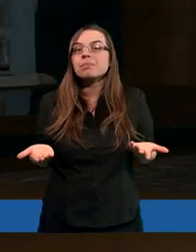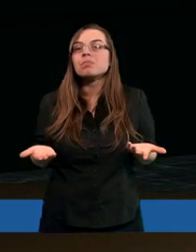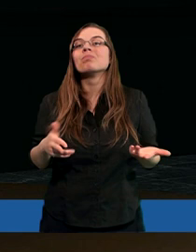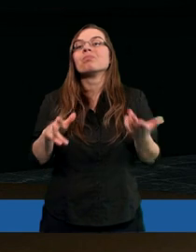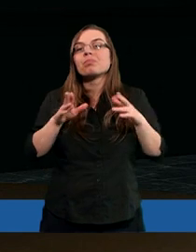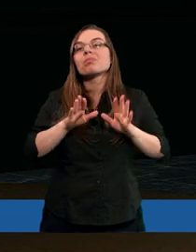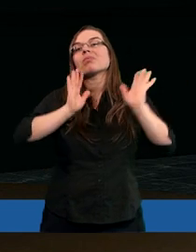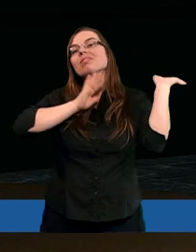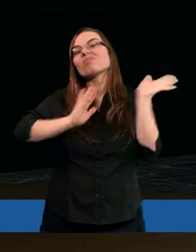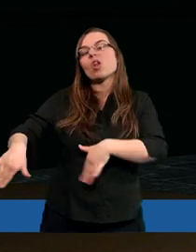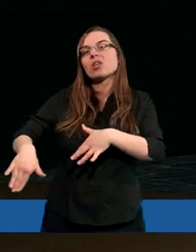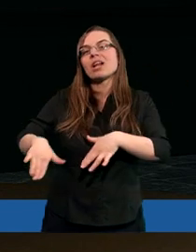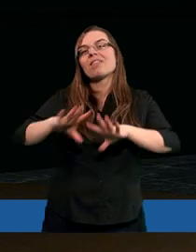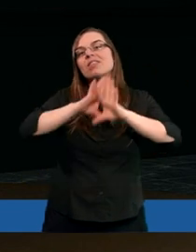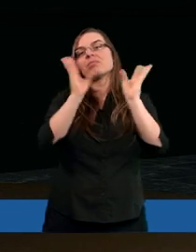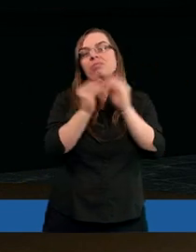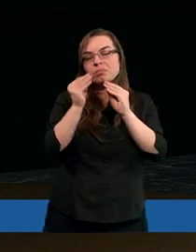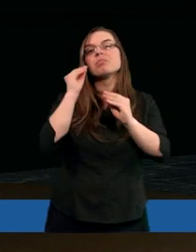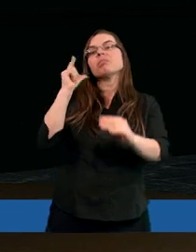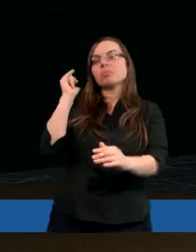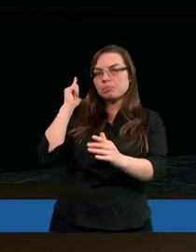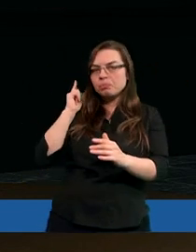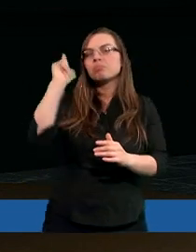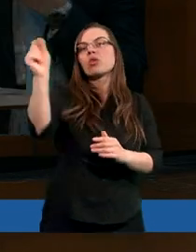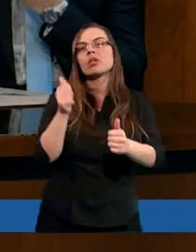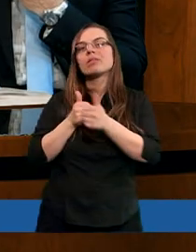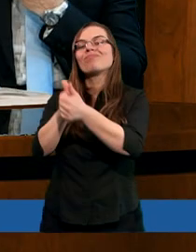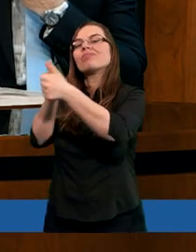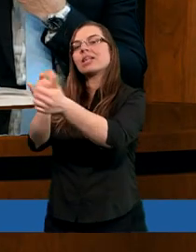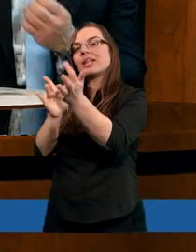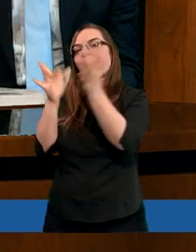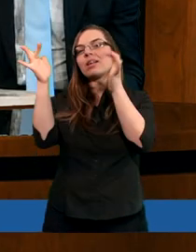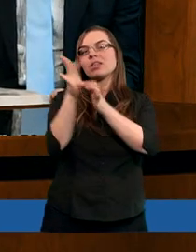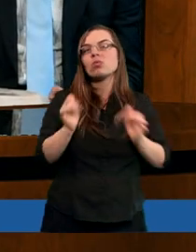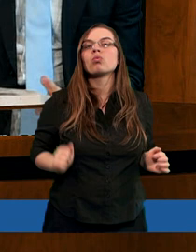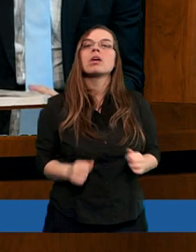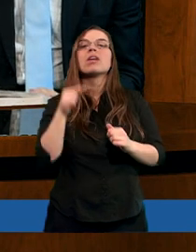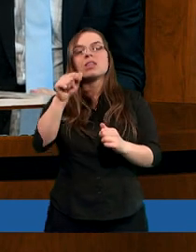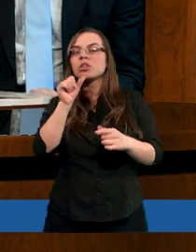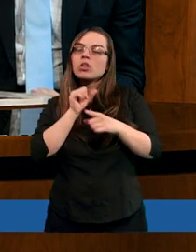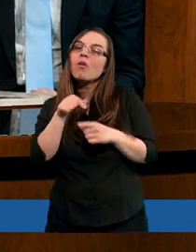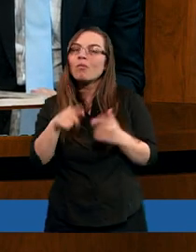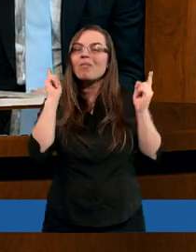Zostawili wszystko i poszli za Jezusem. Uważam, że tu był ten